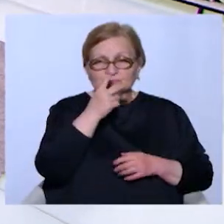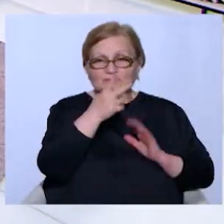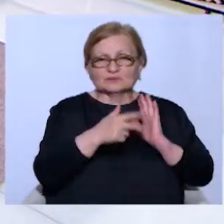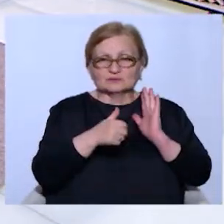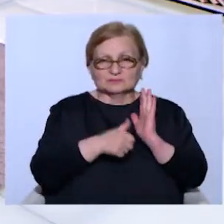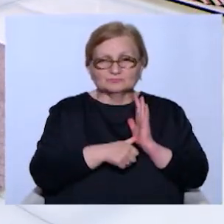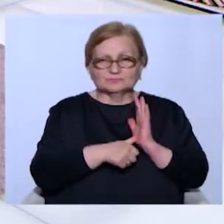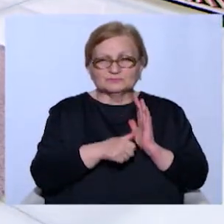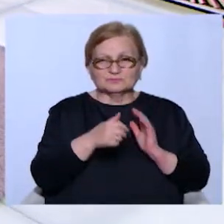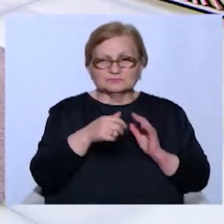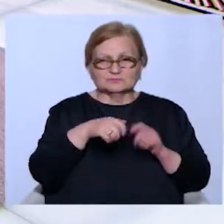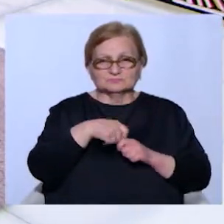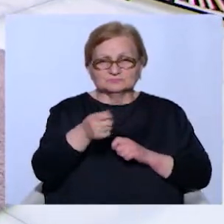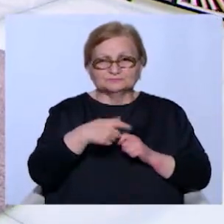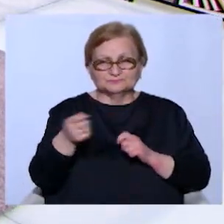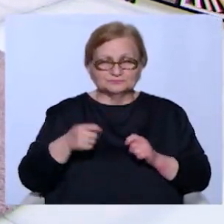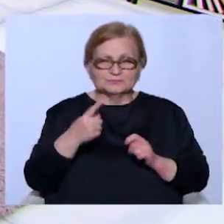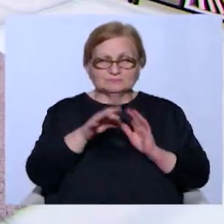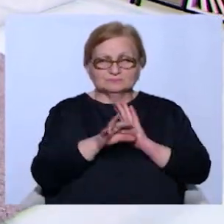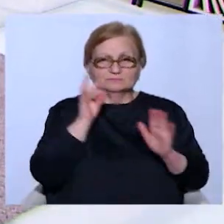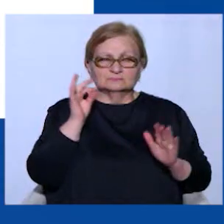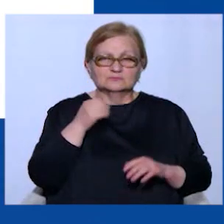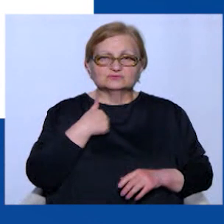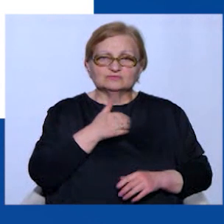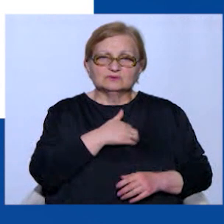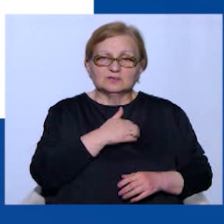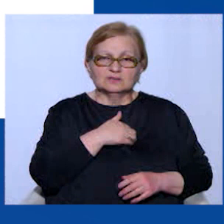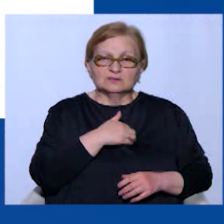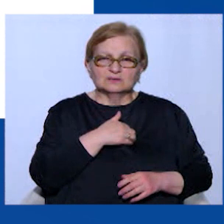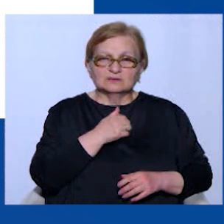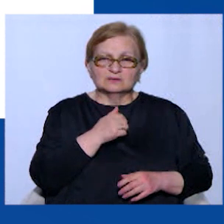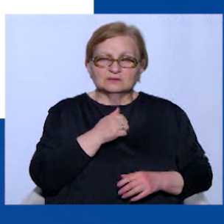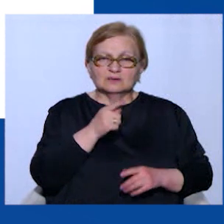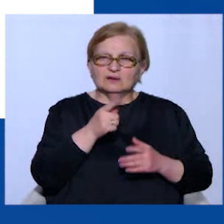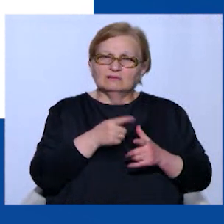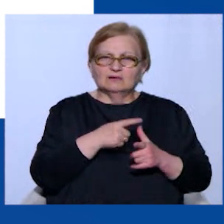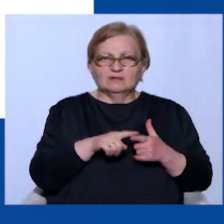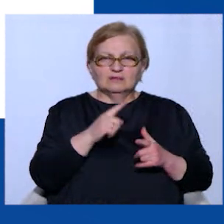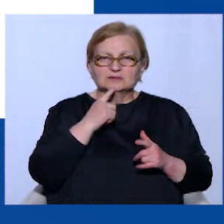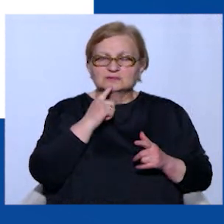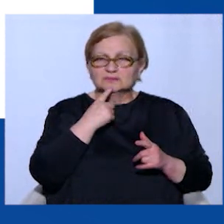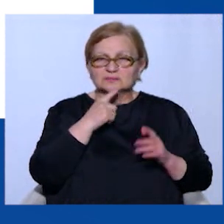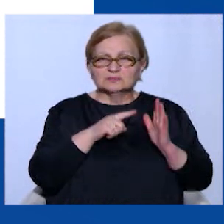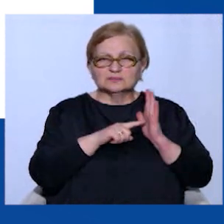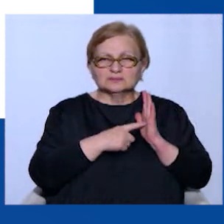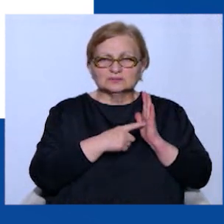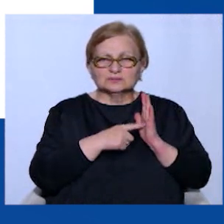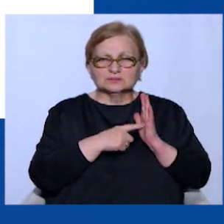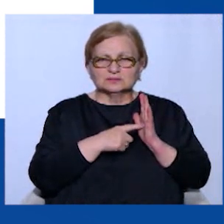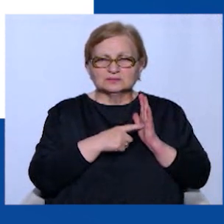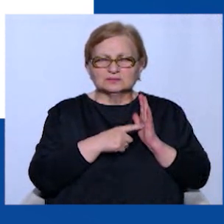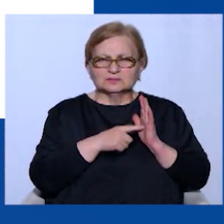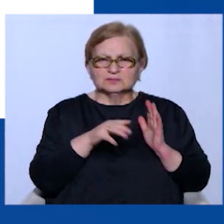36 კარტიანი დასდა, ისე ვიღებთ ერთ-ერთ კარტს და ჩვენ გვინდა იმის ალბათობა, რომ იქნება ან ტუზი, ან აგური. აი,